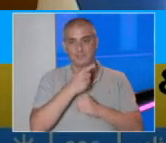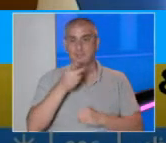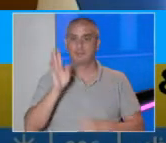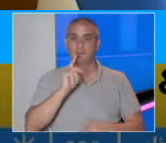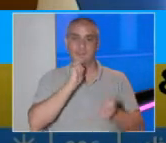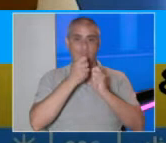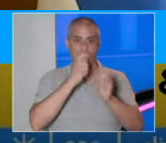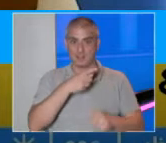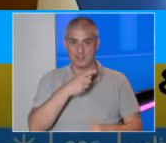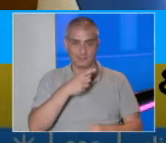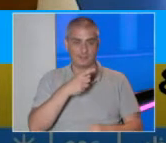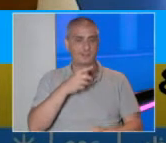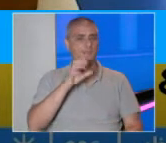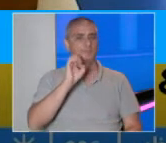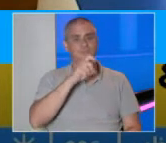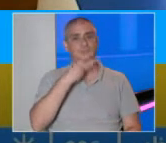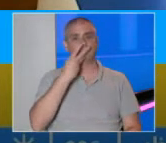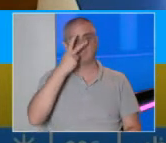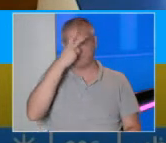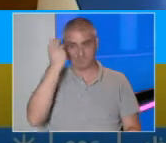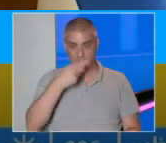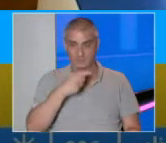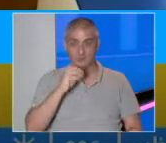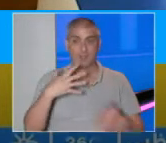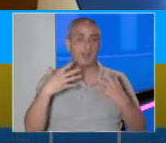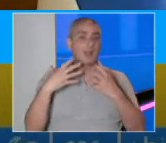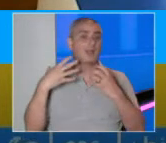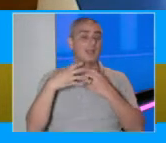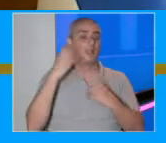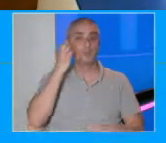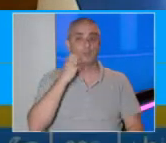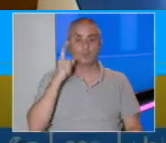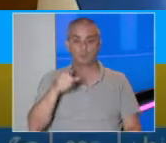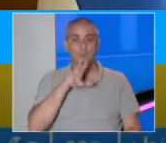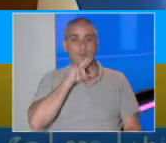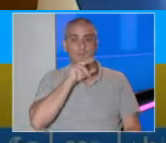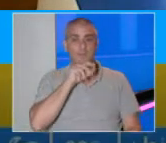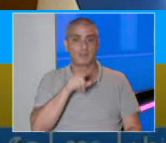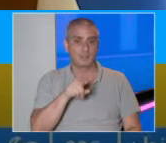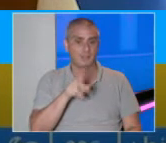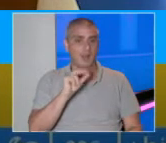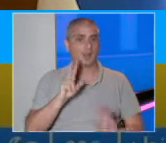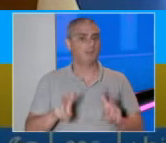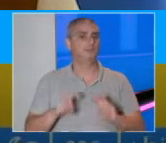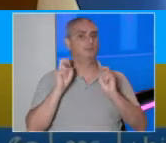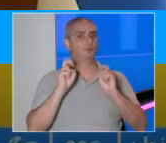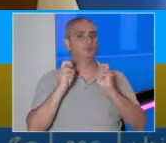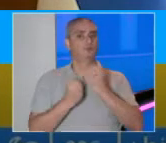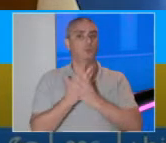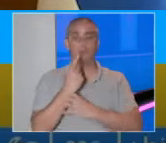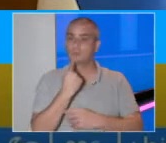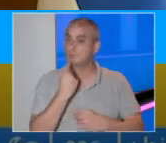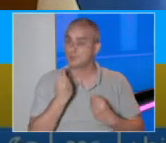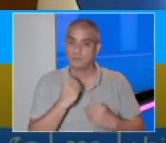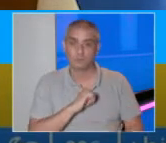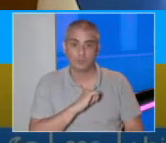היום בסקיי ניוז בשפה הערבית של איחוד האמירויות. הוא שם מדבר על ההזדמנות שנוצרה, ואומר